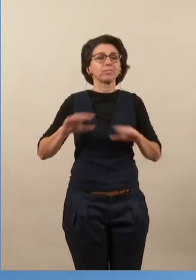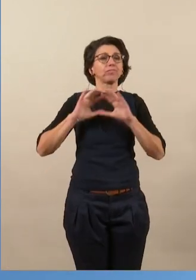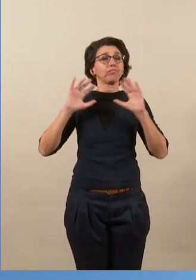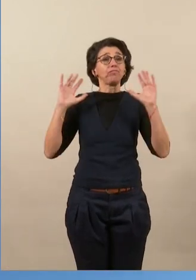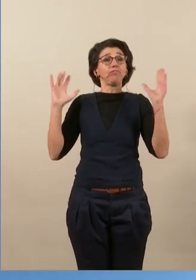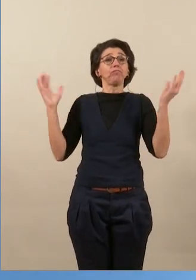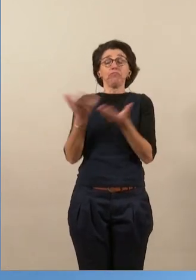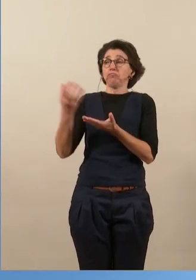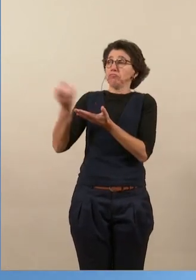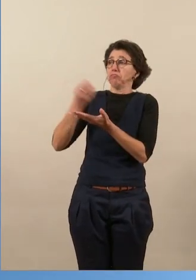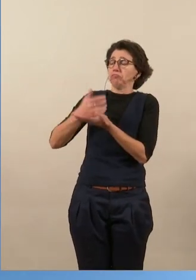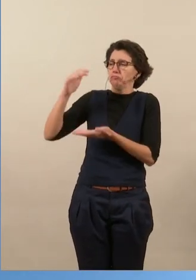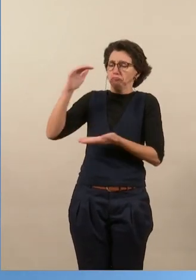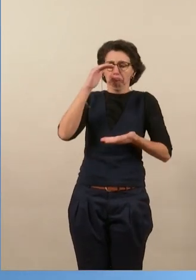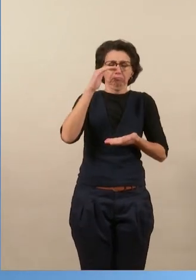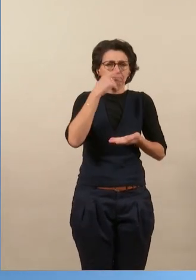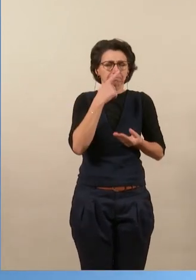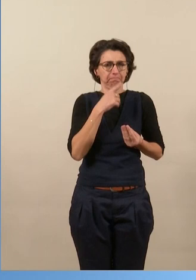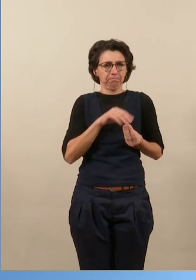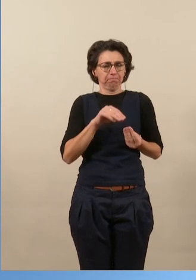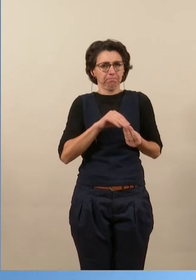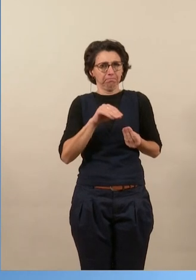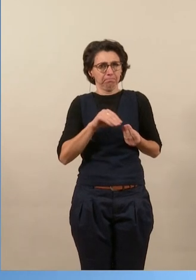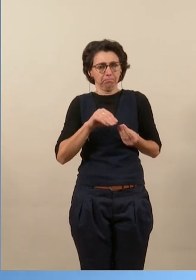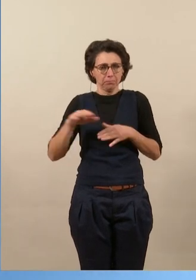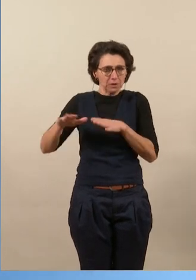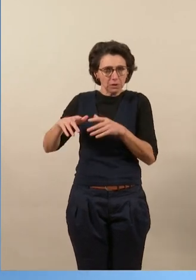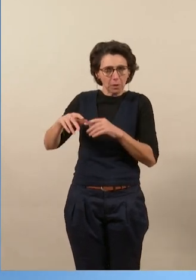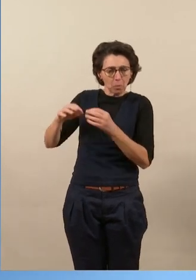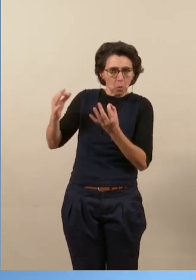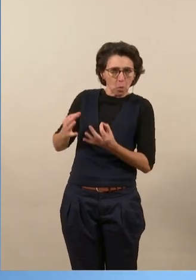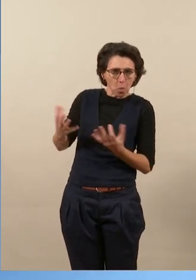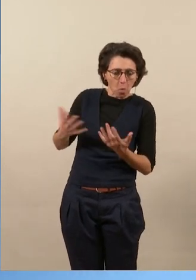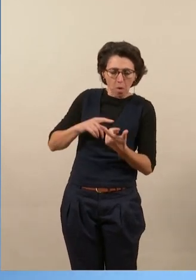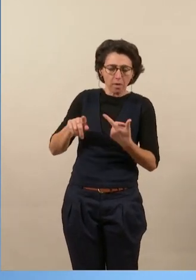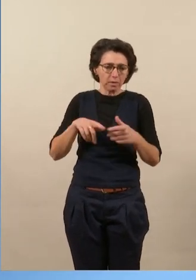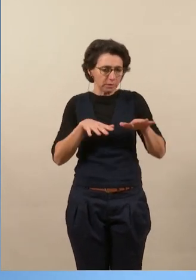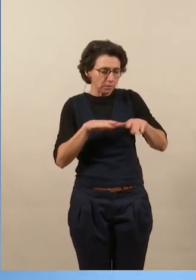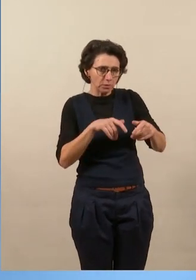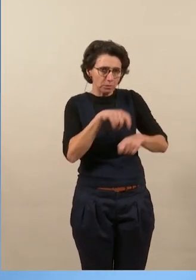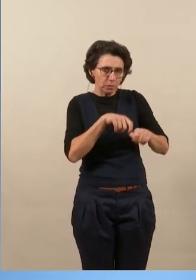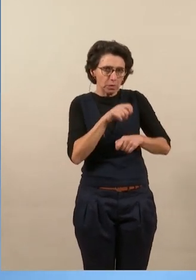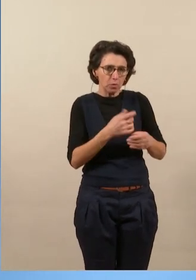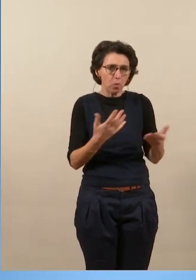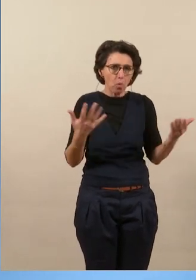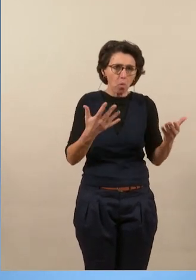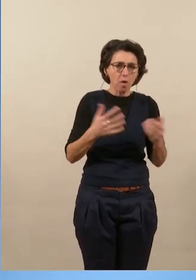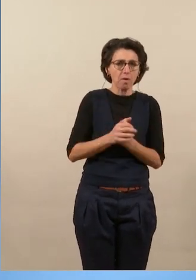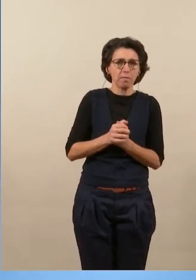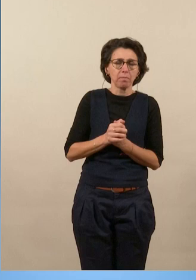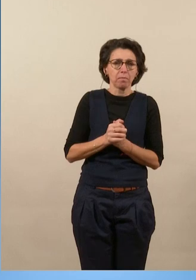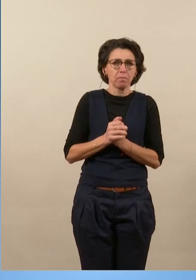fortement sur le système comptable sur les systèmes d'évaluation et sur la provision qu'on nous porte je suis